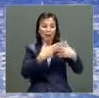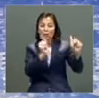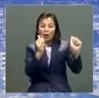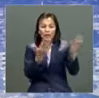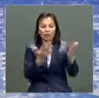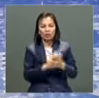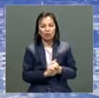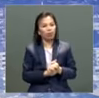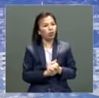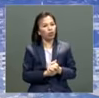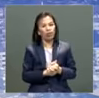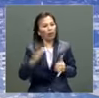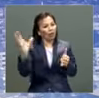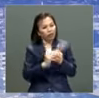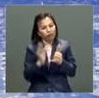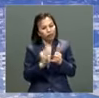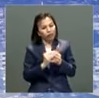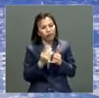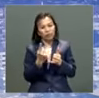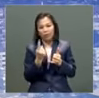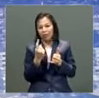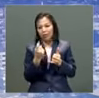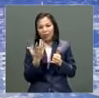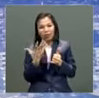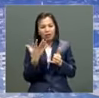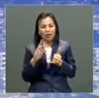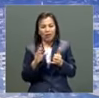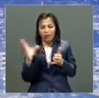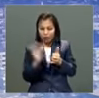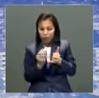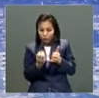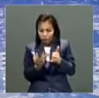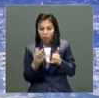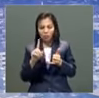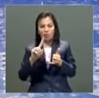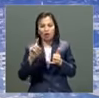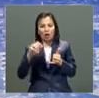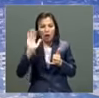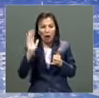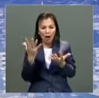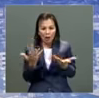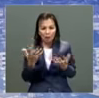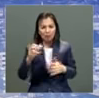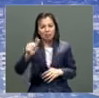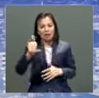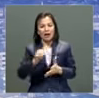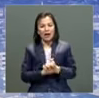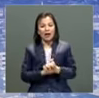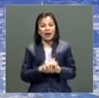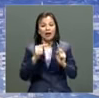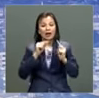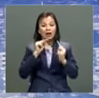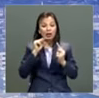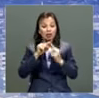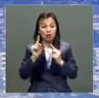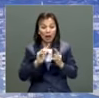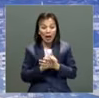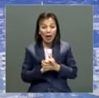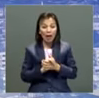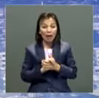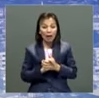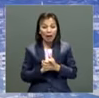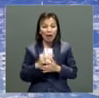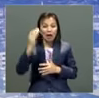ทีฮะตัวเลข3หลักมาทันทีถ้าจะป่วยอย่างนี้อย่างที่เราเคยได้ยินกรณีของคุณป้าที่เก